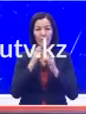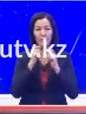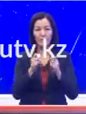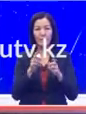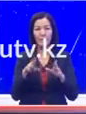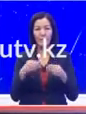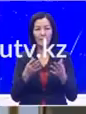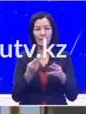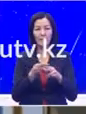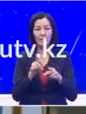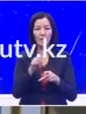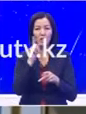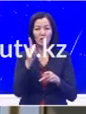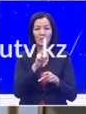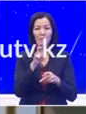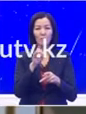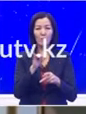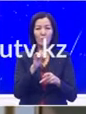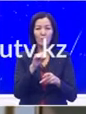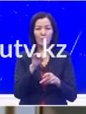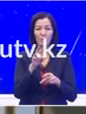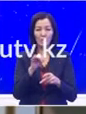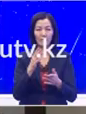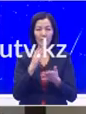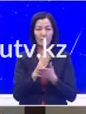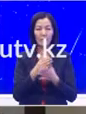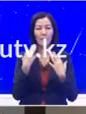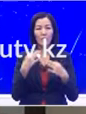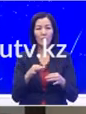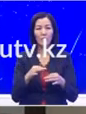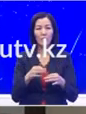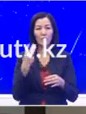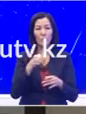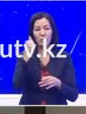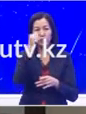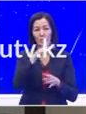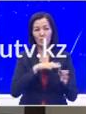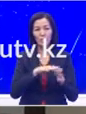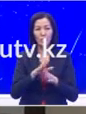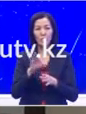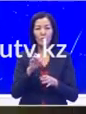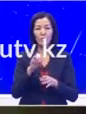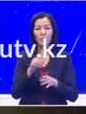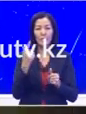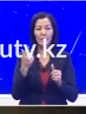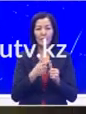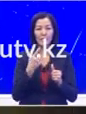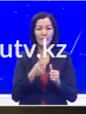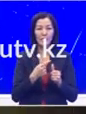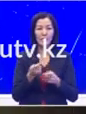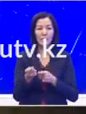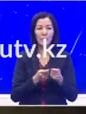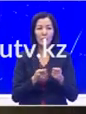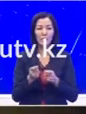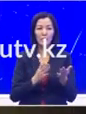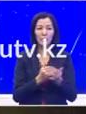қатарында ең жас сазгер Бауыржан Кенжебаев та бар. Ол тәуелсіздік құрдасы. Бүгінде Сүйінбай атындағы облыстық филармонияның көркемдік жетекшісі